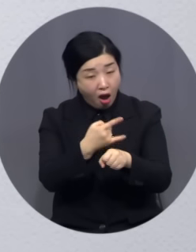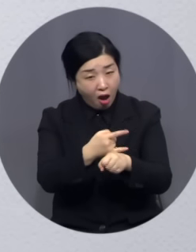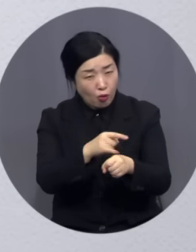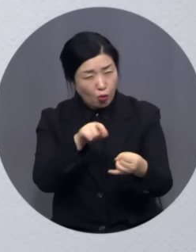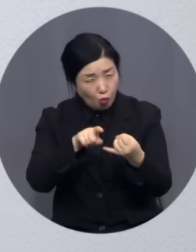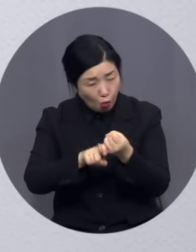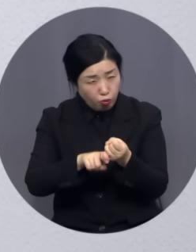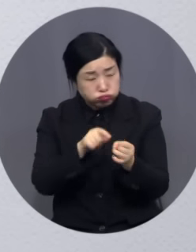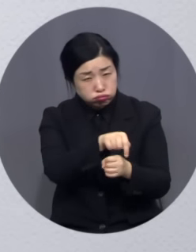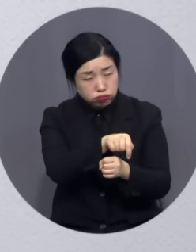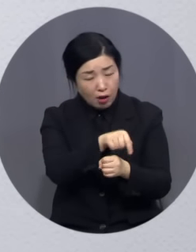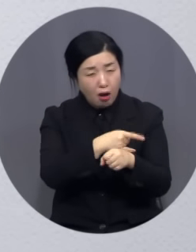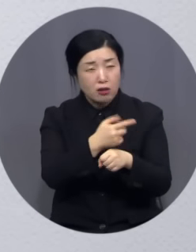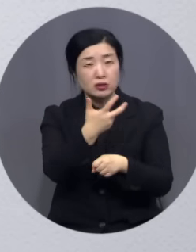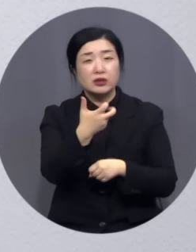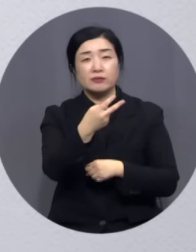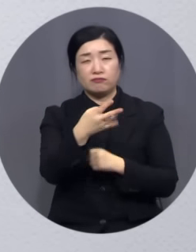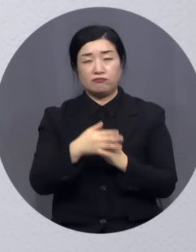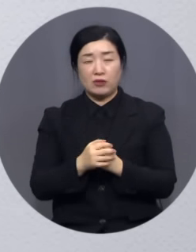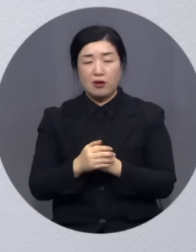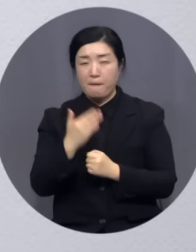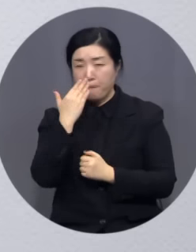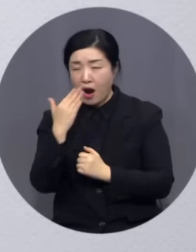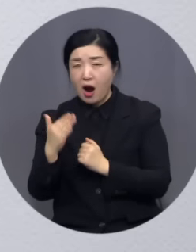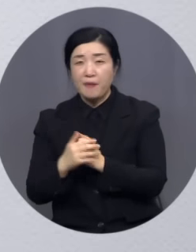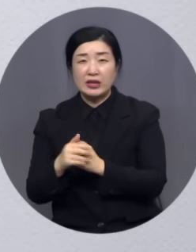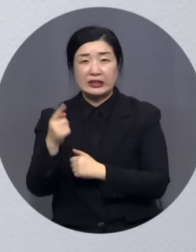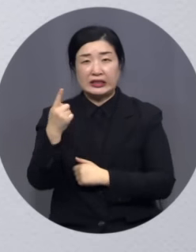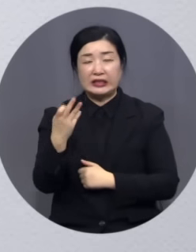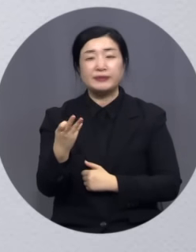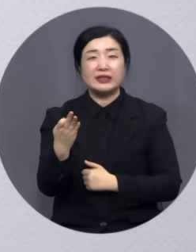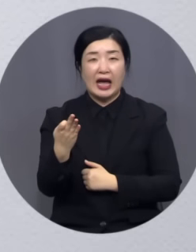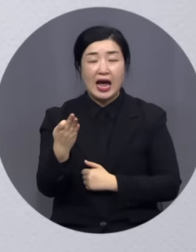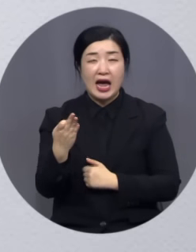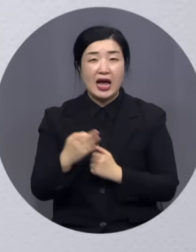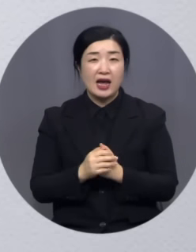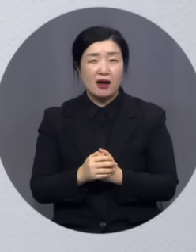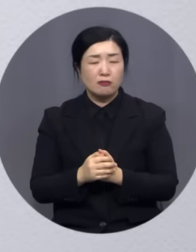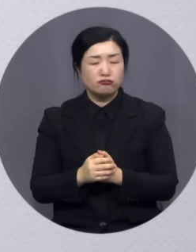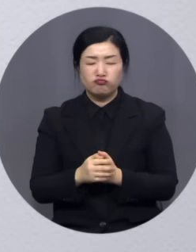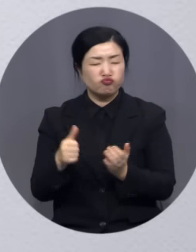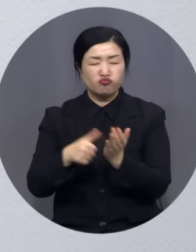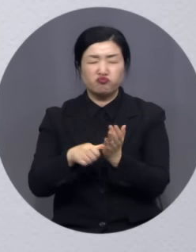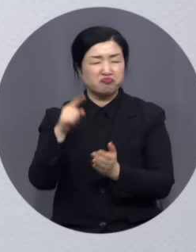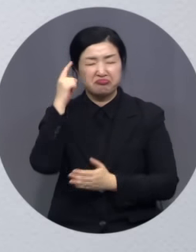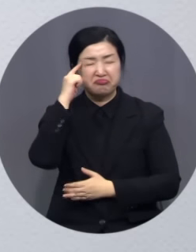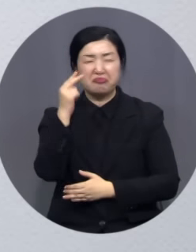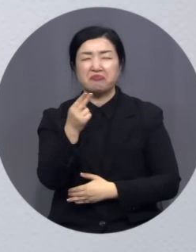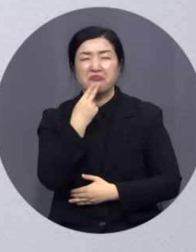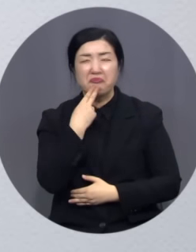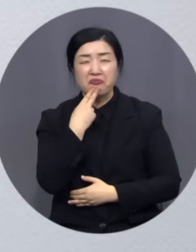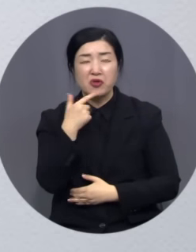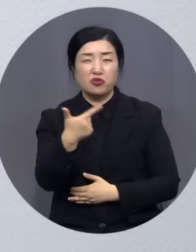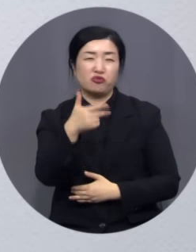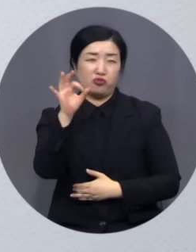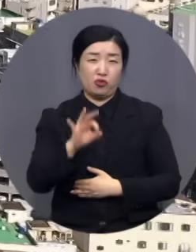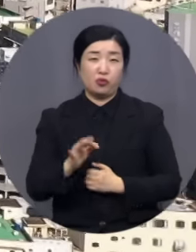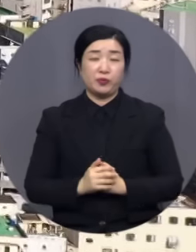것이다 70 18% 가능하면 투표할 것이다 14% 투표할 생각이 없다가 6%